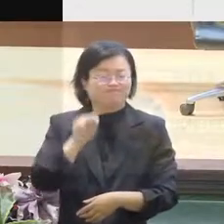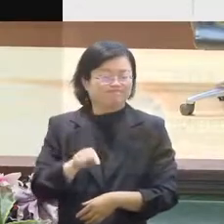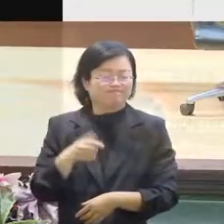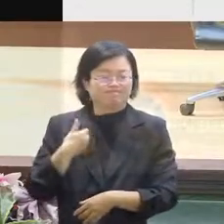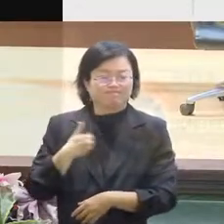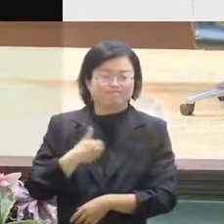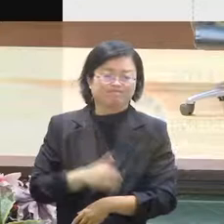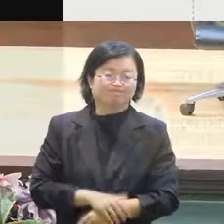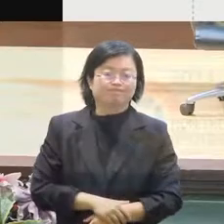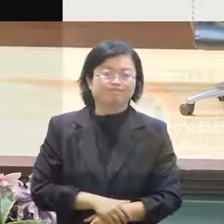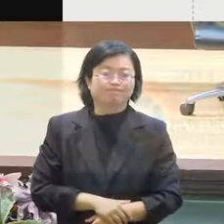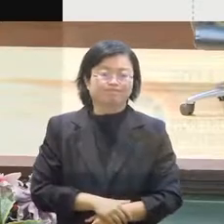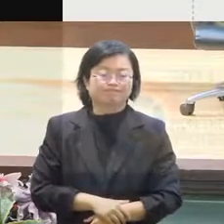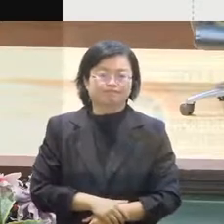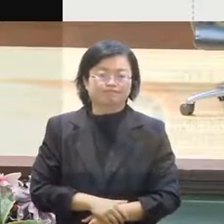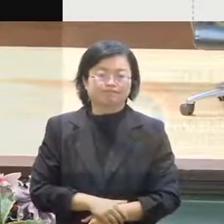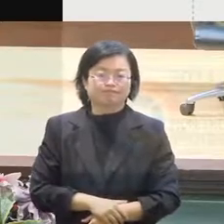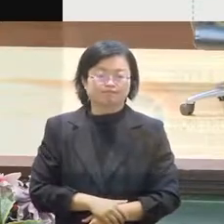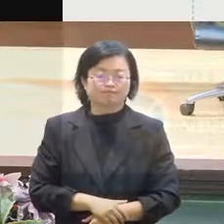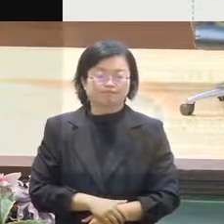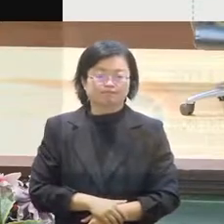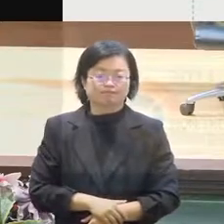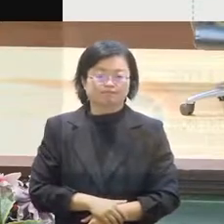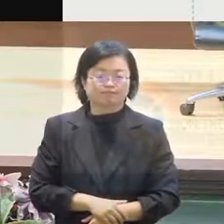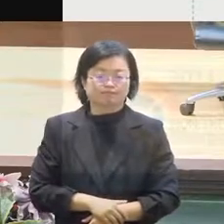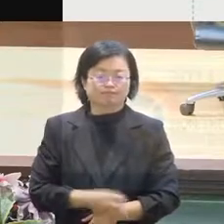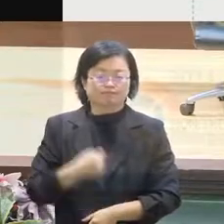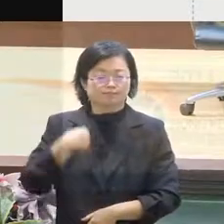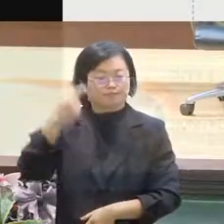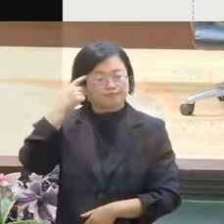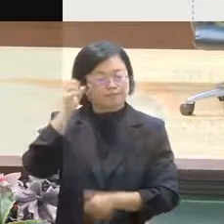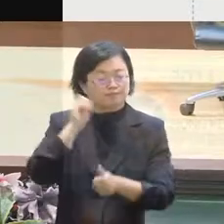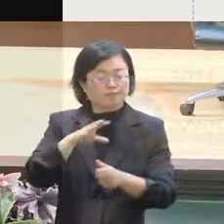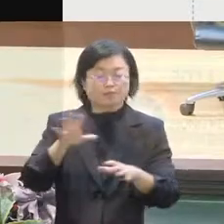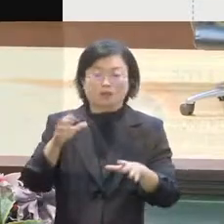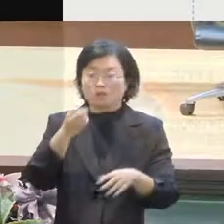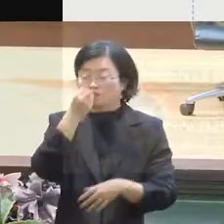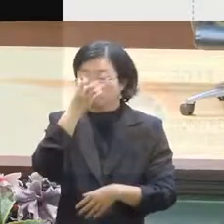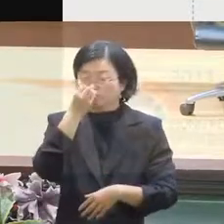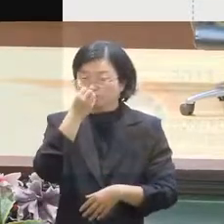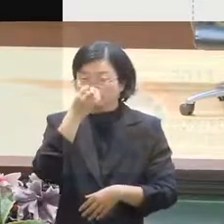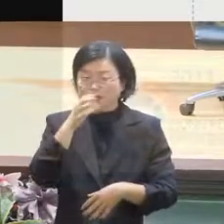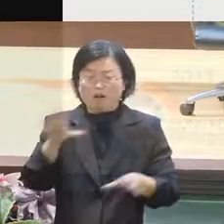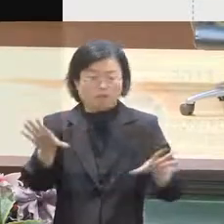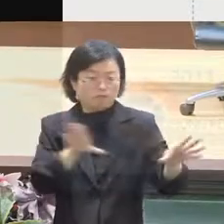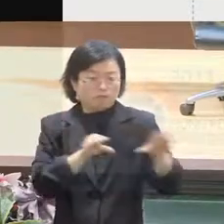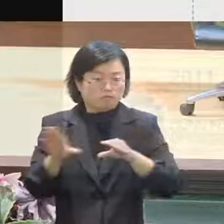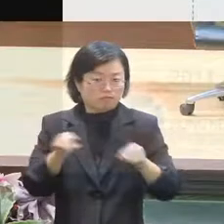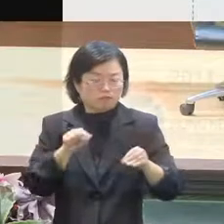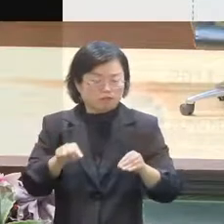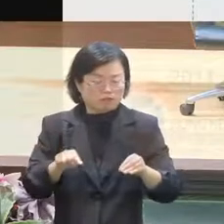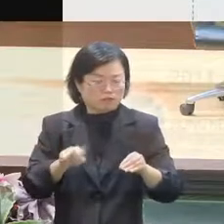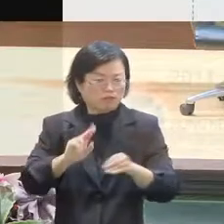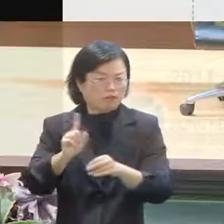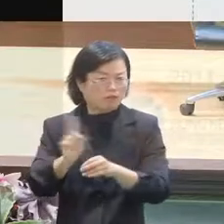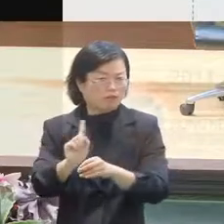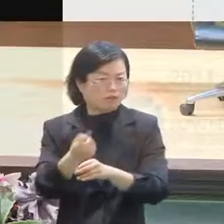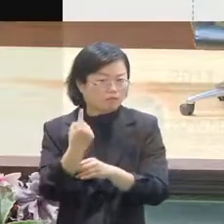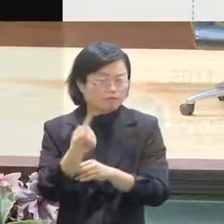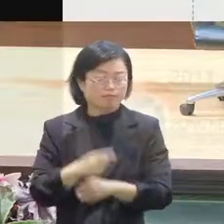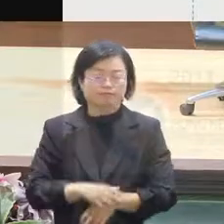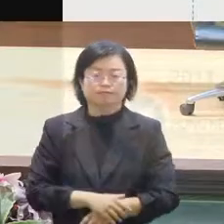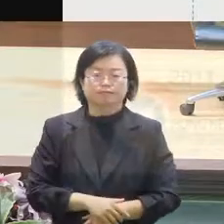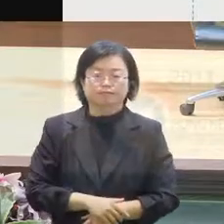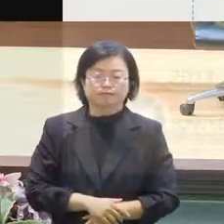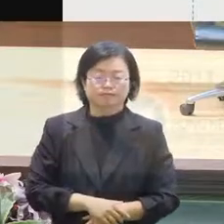我也想再简单讲讲香港的 open data 的发展的一些背景。那么香